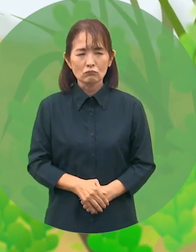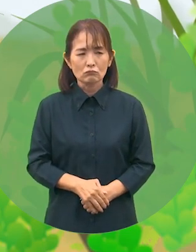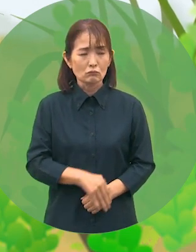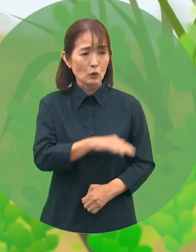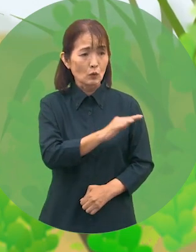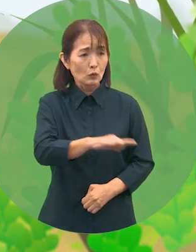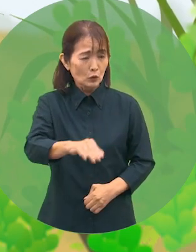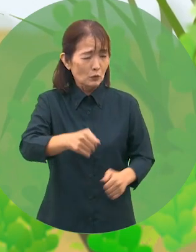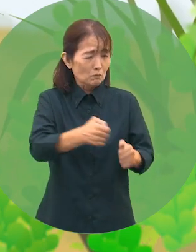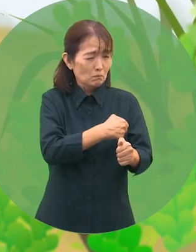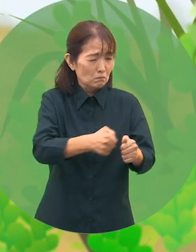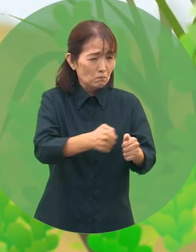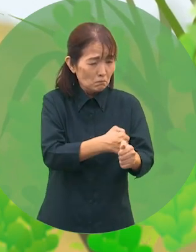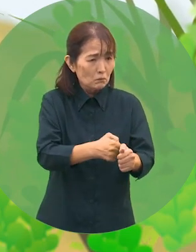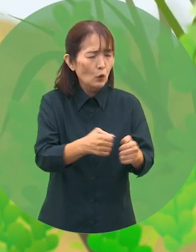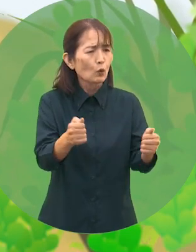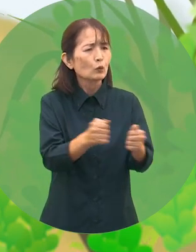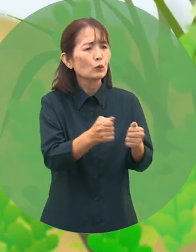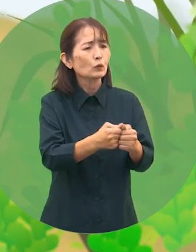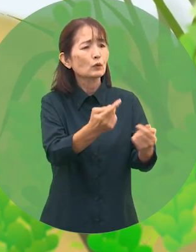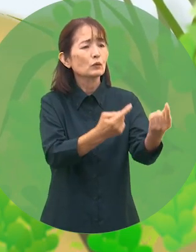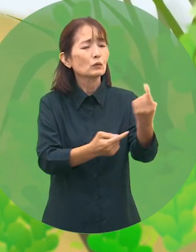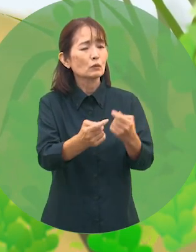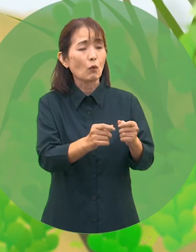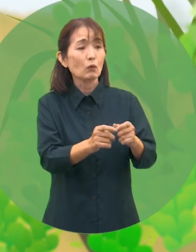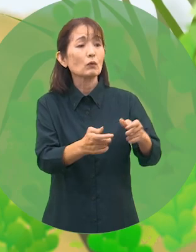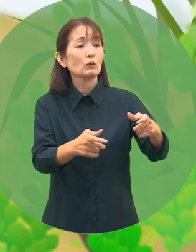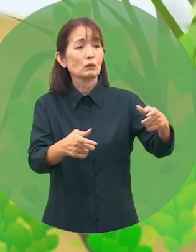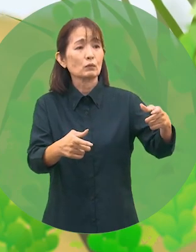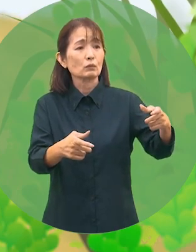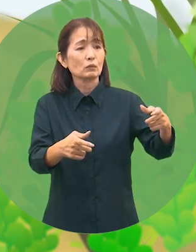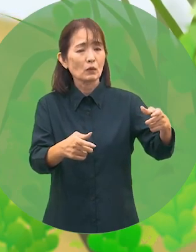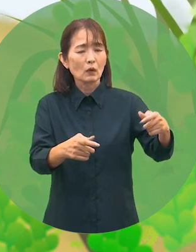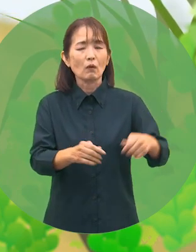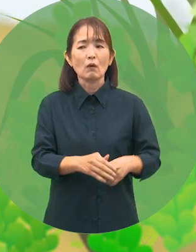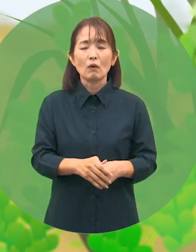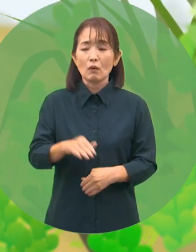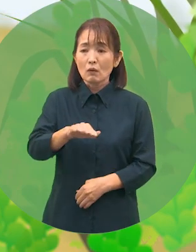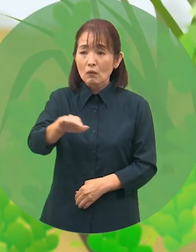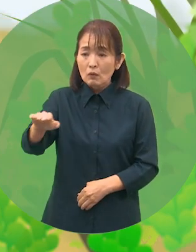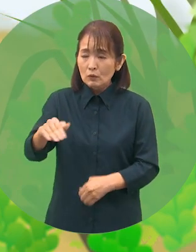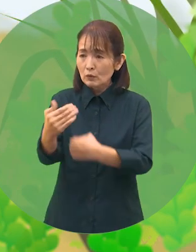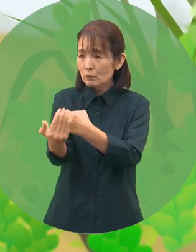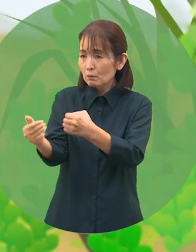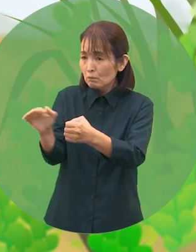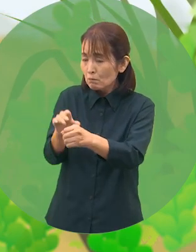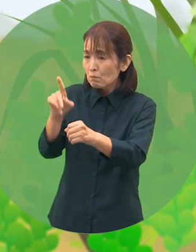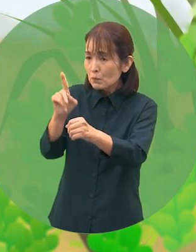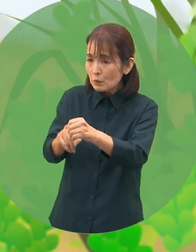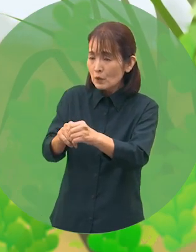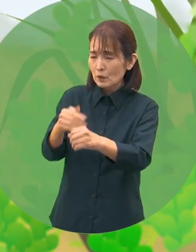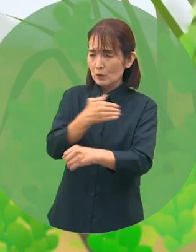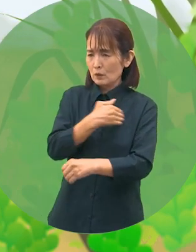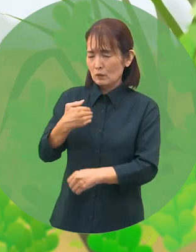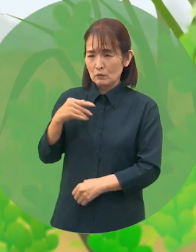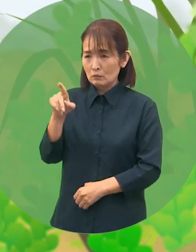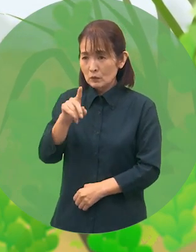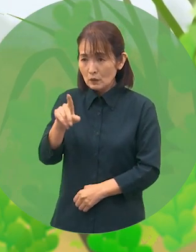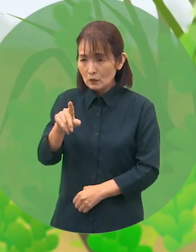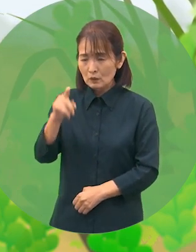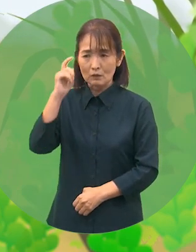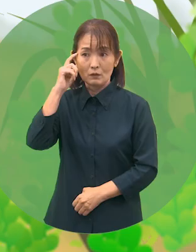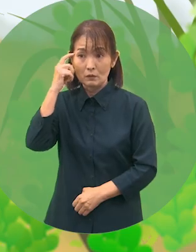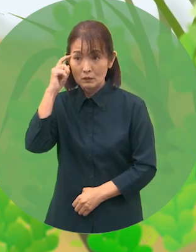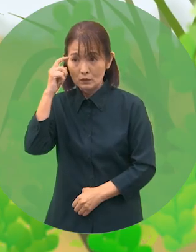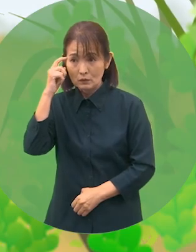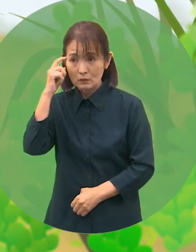は児童虐待に関する相談件数が増えているんだって。 子どもたちのために何ができるのか、みんなで考え